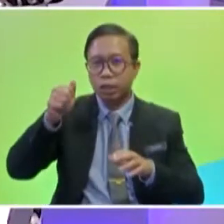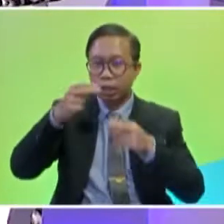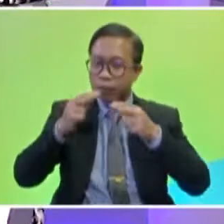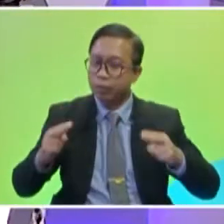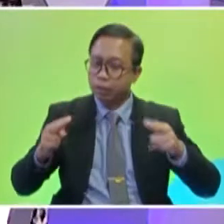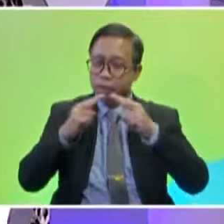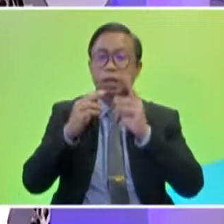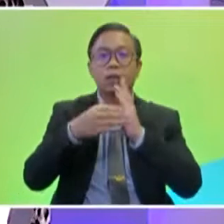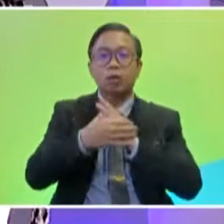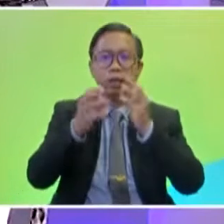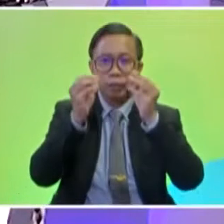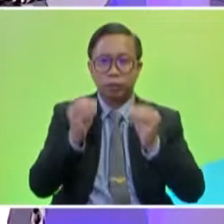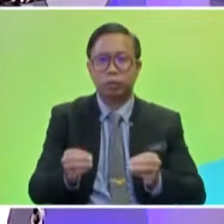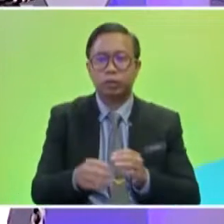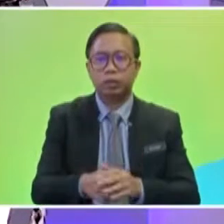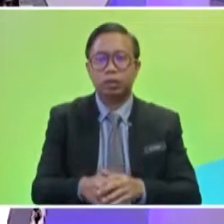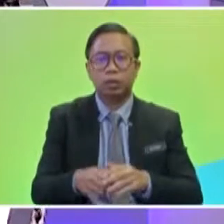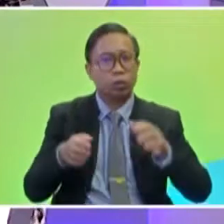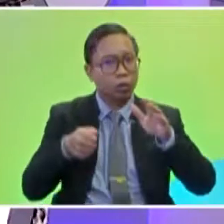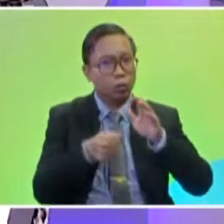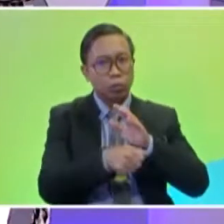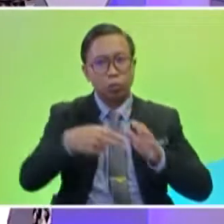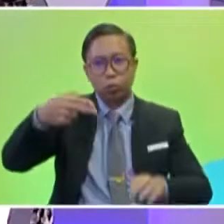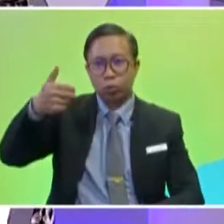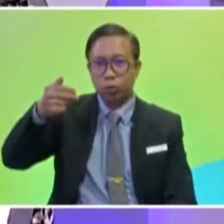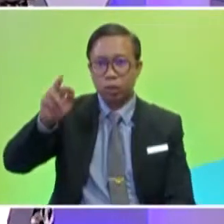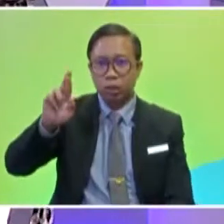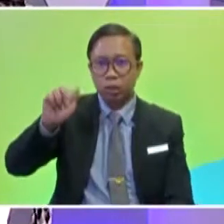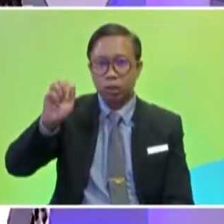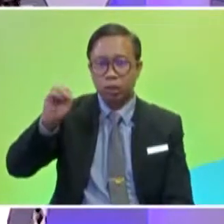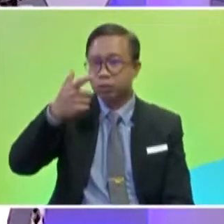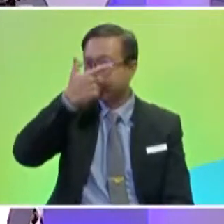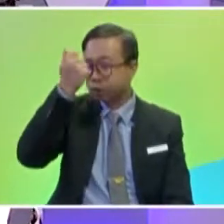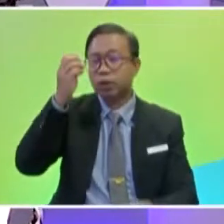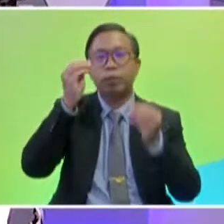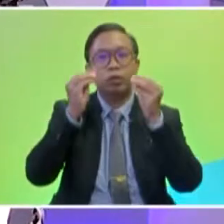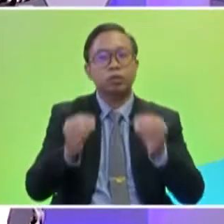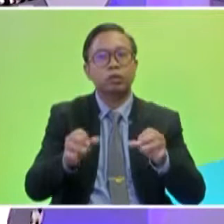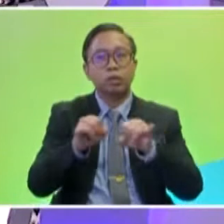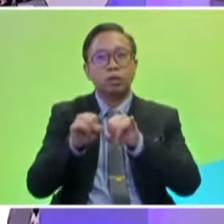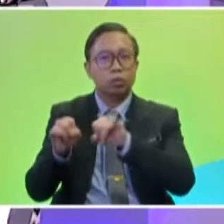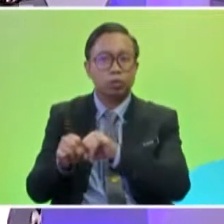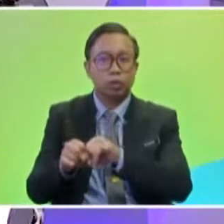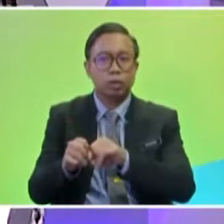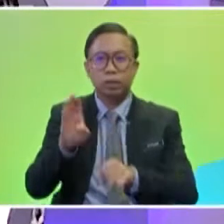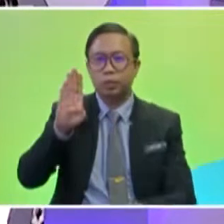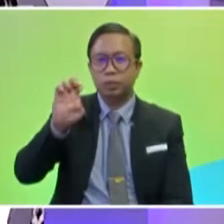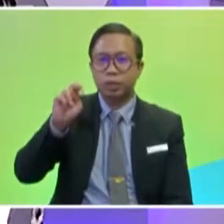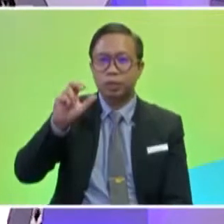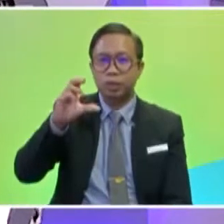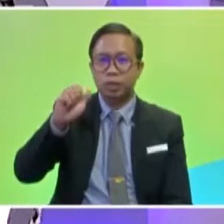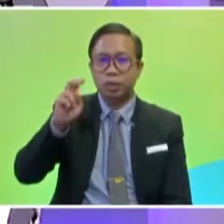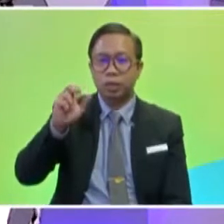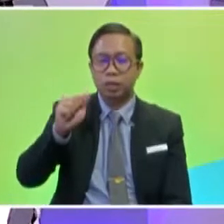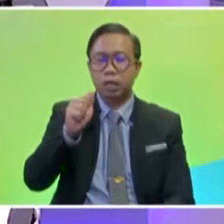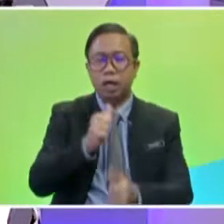sendiri kemudian pemburuan haram yang juga disebabkan oleh manusia kemudian yang bencana alam dan